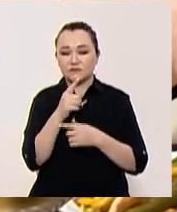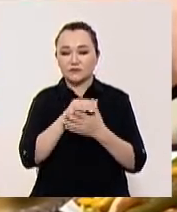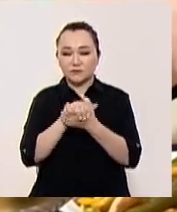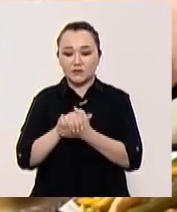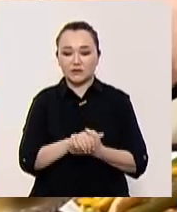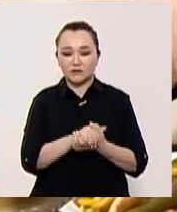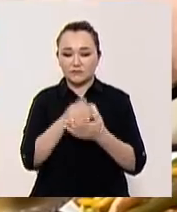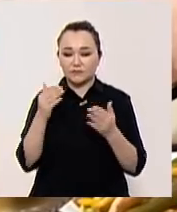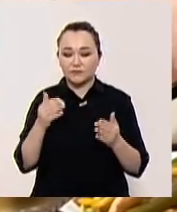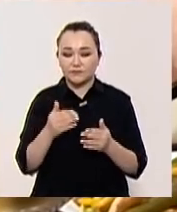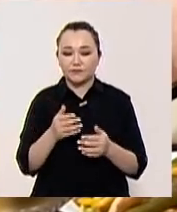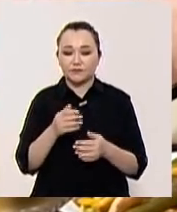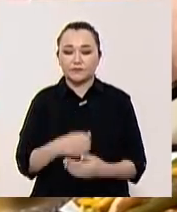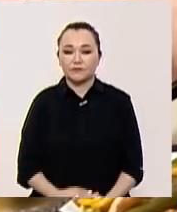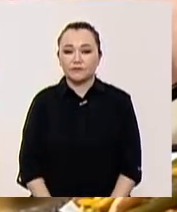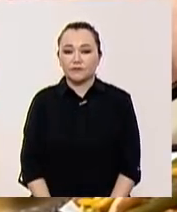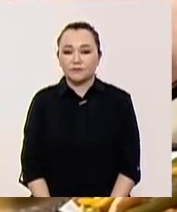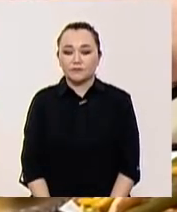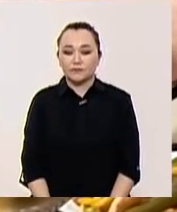Мерей Толқынов, Информбюро.